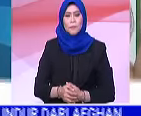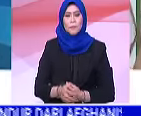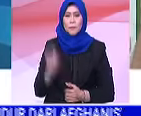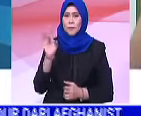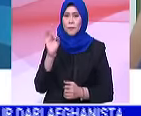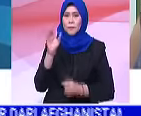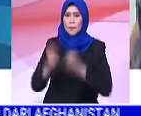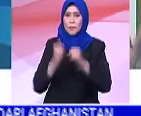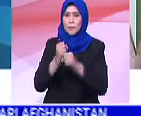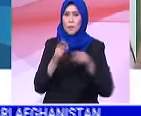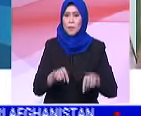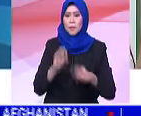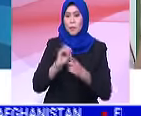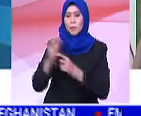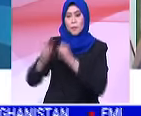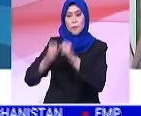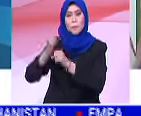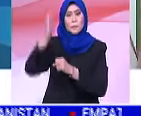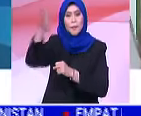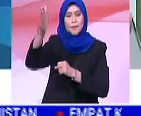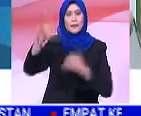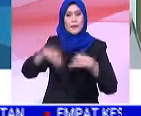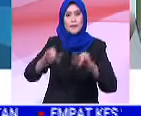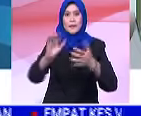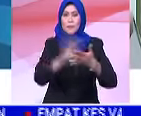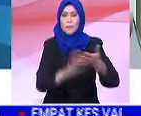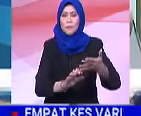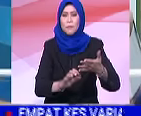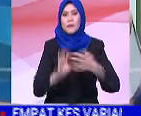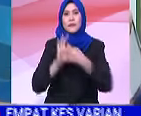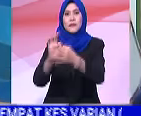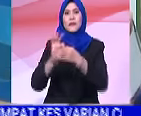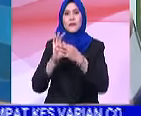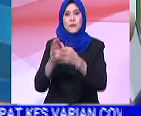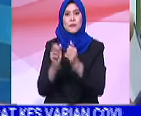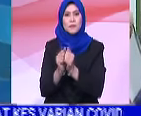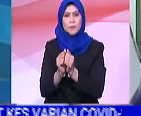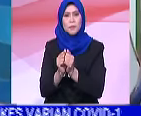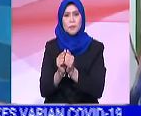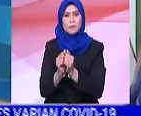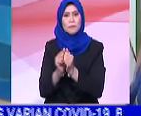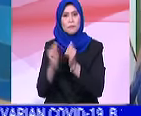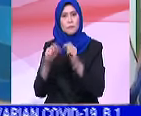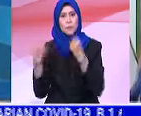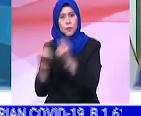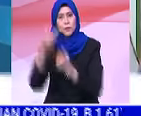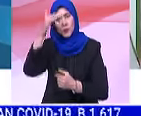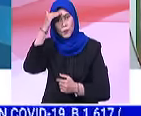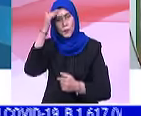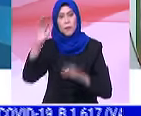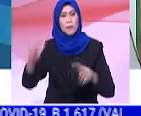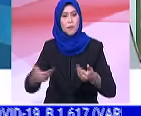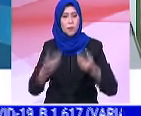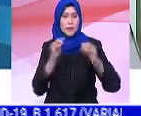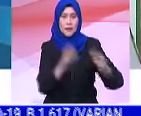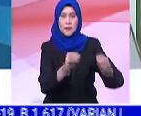Insya-Allah dalam tahun ini atau tahun depan sebab kami masih merangka lagi modul dengan kerjasama dengan Kampangan Johor lah, macam mana kita nak mendidik